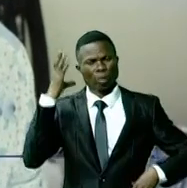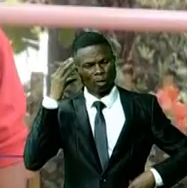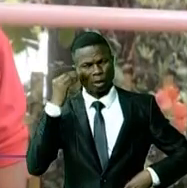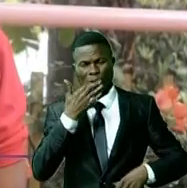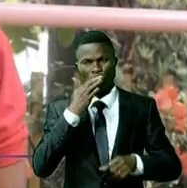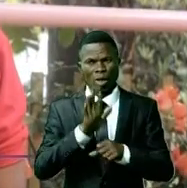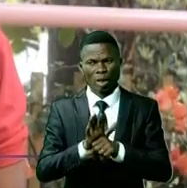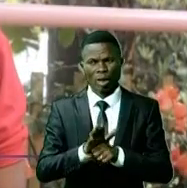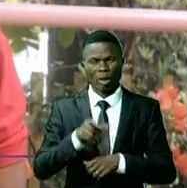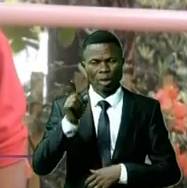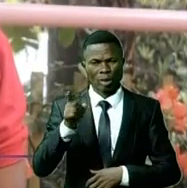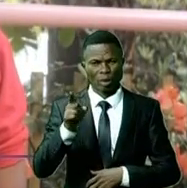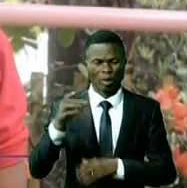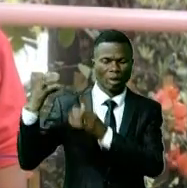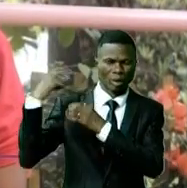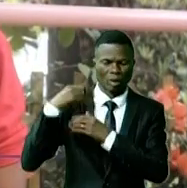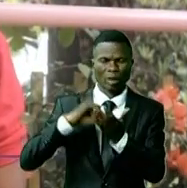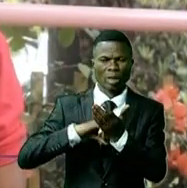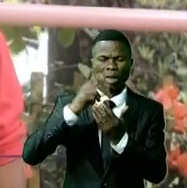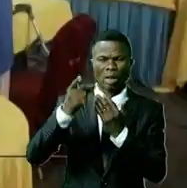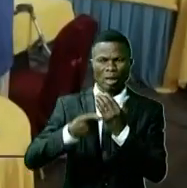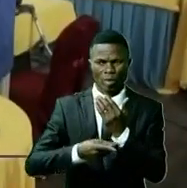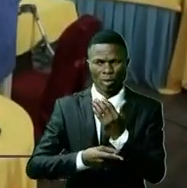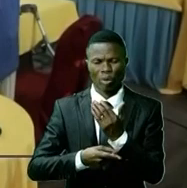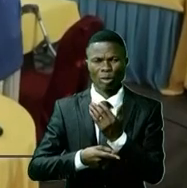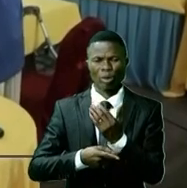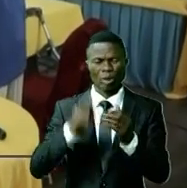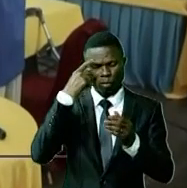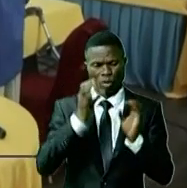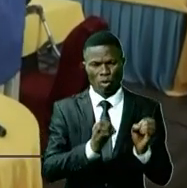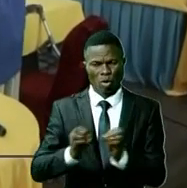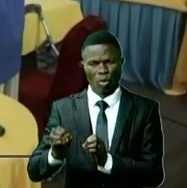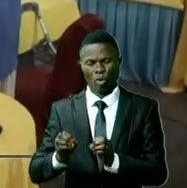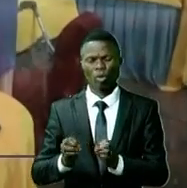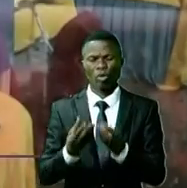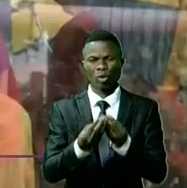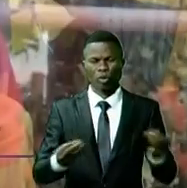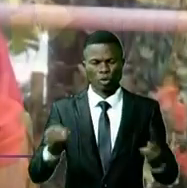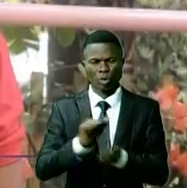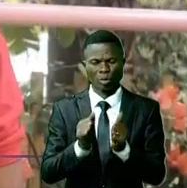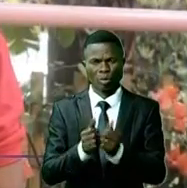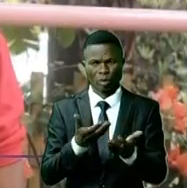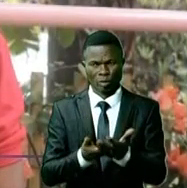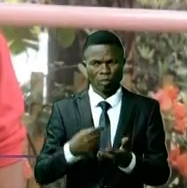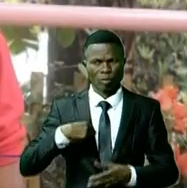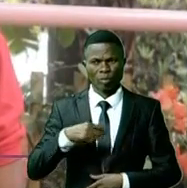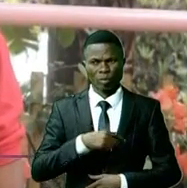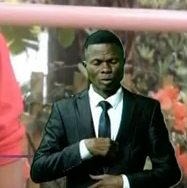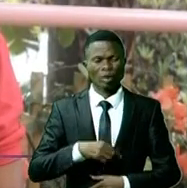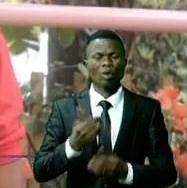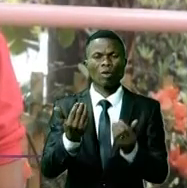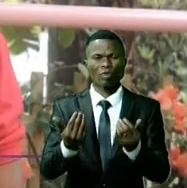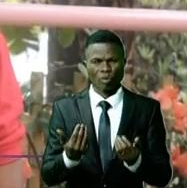rassuré Idriss Bora, chargé de programme de CBM, une organisation qui a financé cette activité. Nous sommes en train de